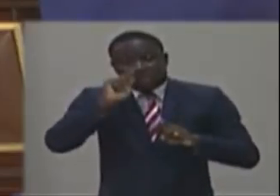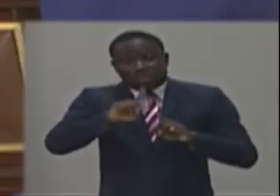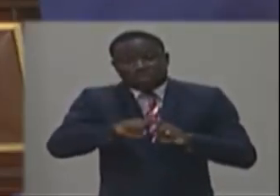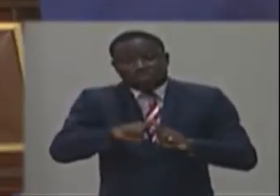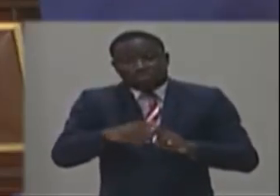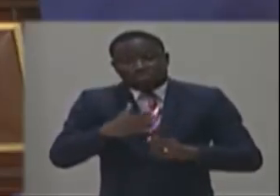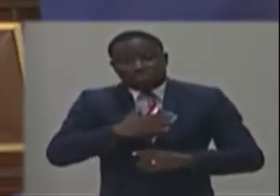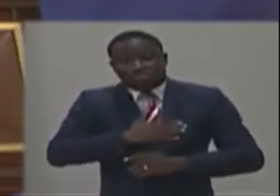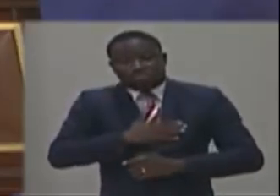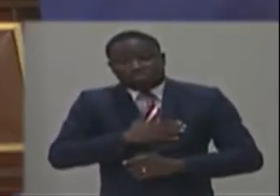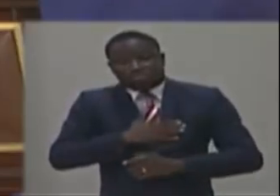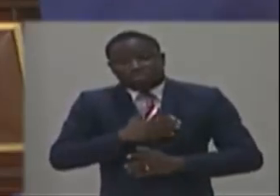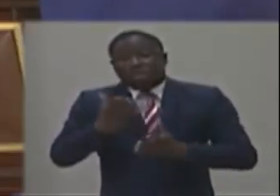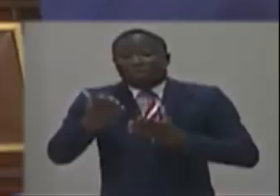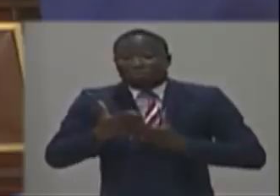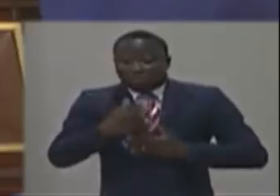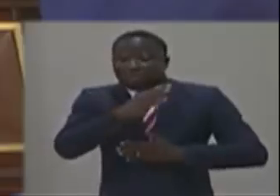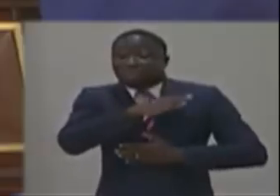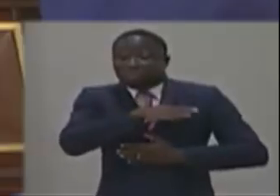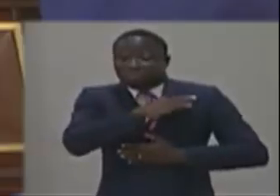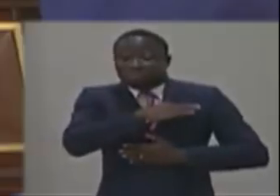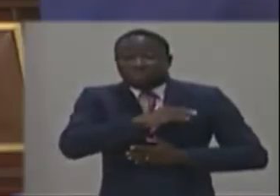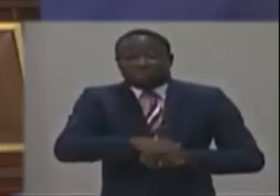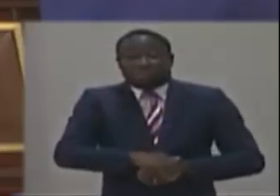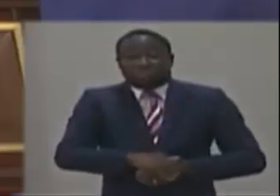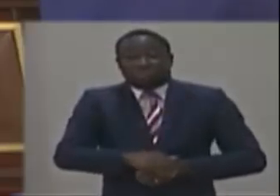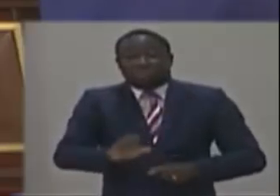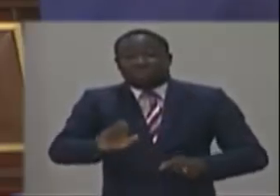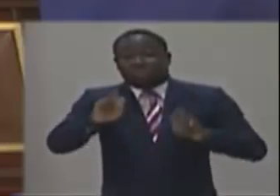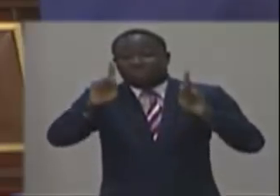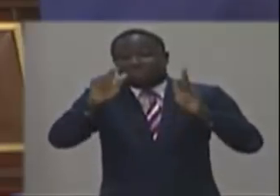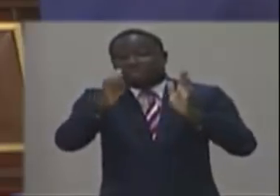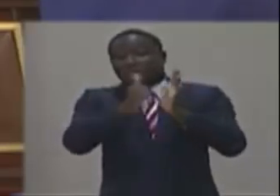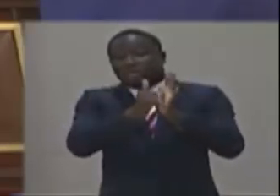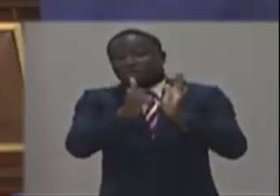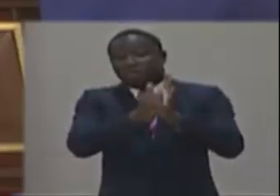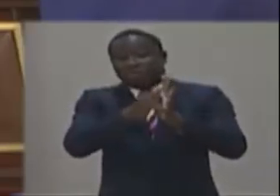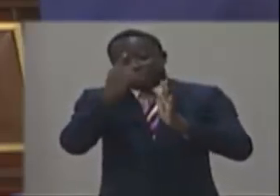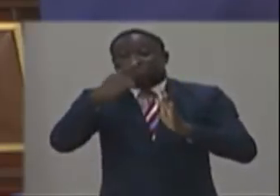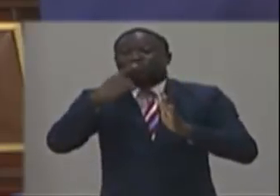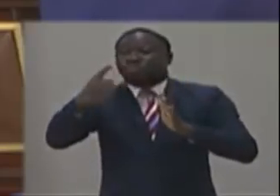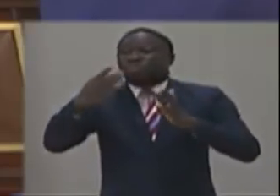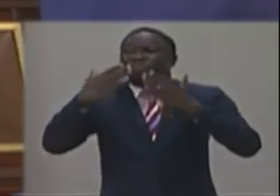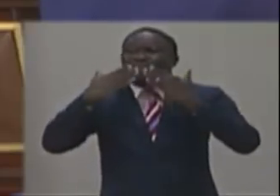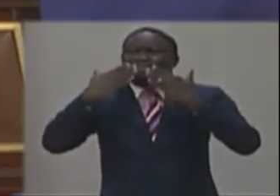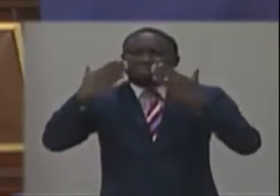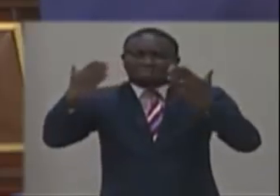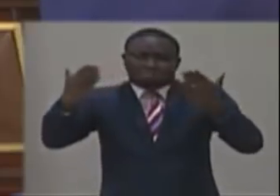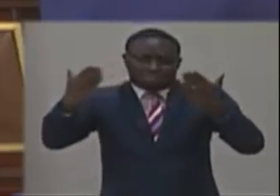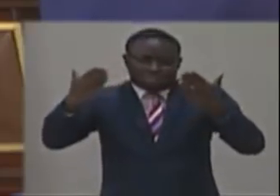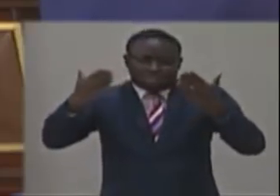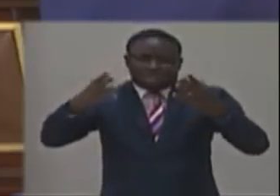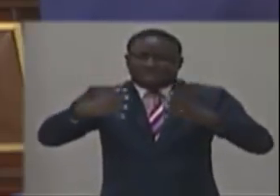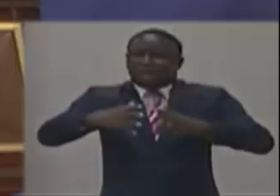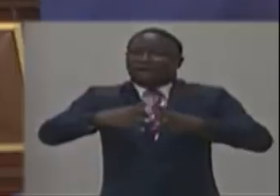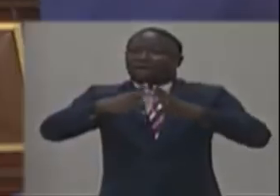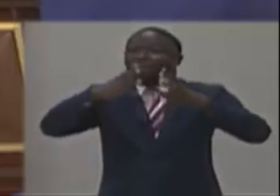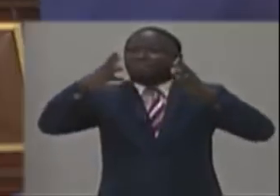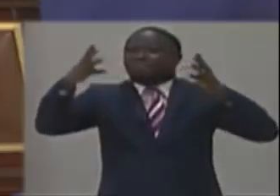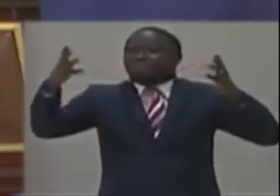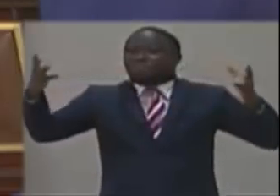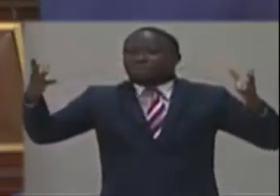aksèm, moi voulais profiter de l'occasion ça pour me dire merci à